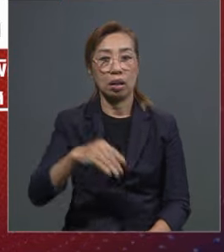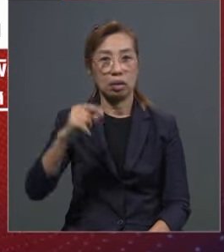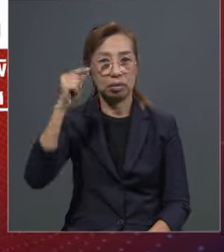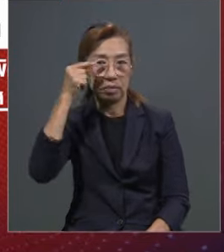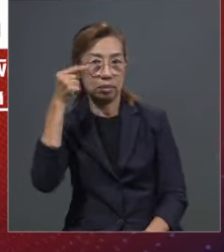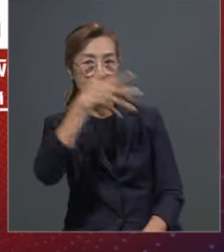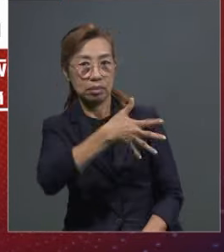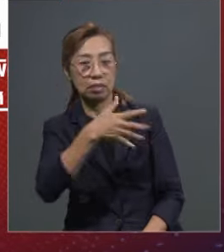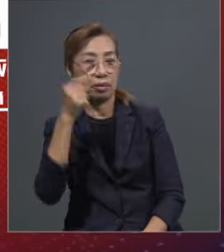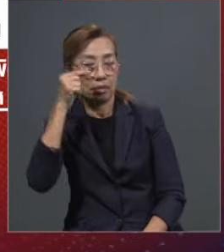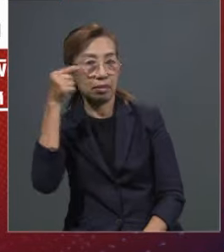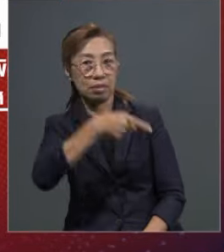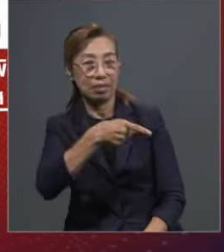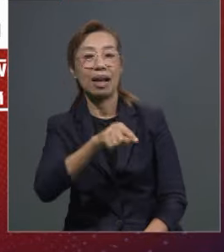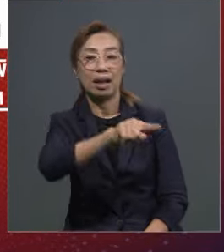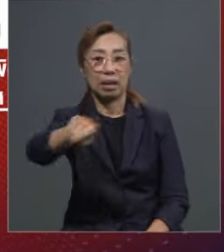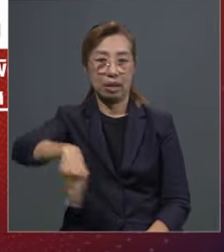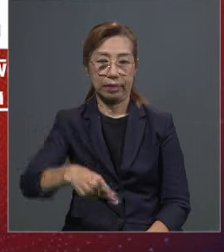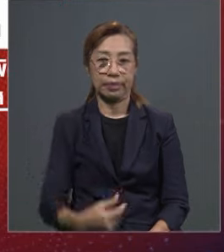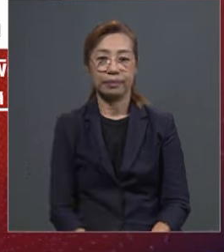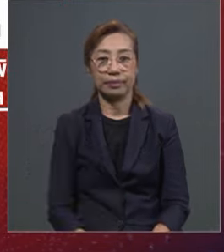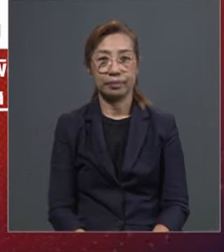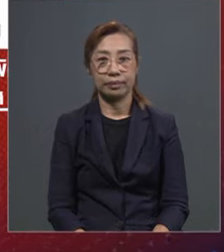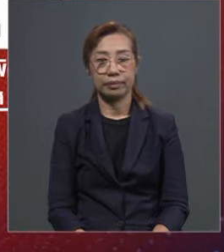เสรีพิสุทธเตมียเวชตามลำดับ